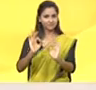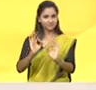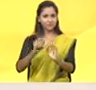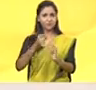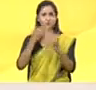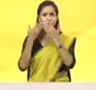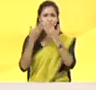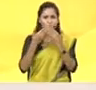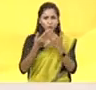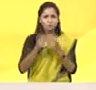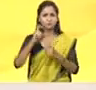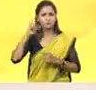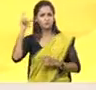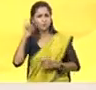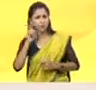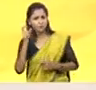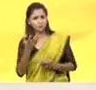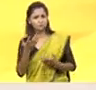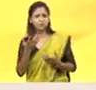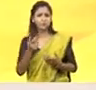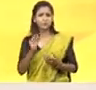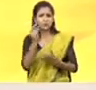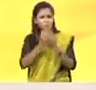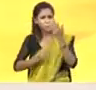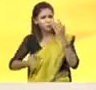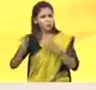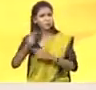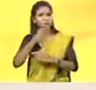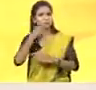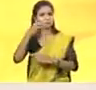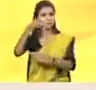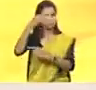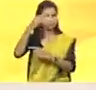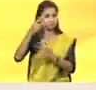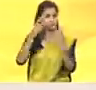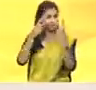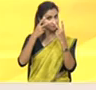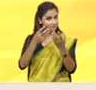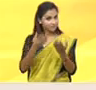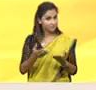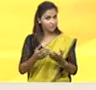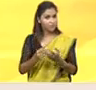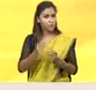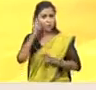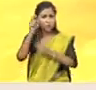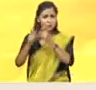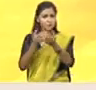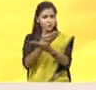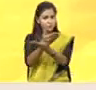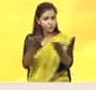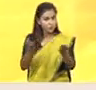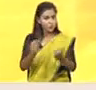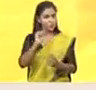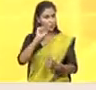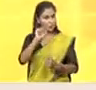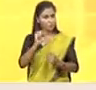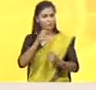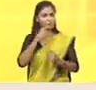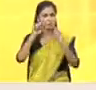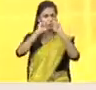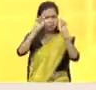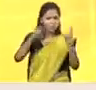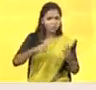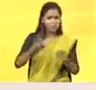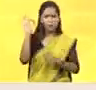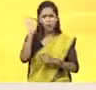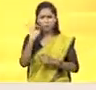स्कूल, कॉलेज, यूनिवर्सिटी में तिरंगा देखा। लोगों ने अपनी दुकानों, दफ्तरों